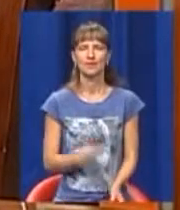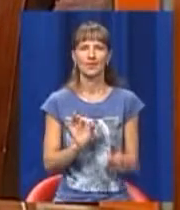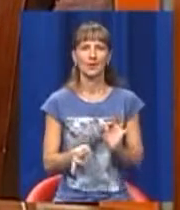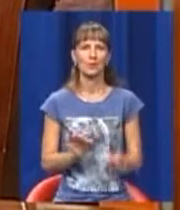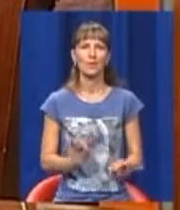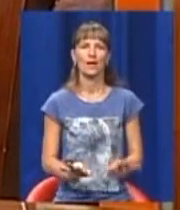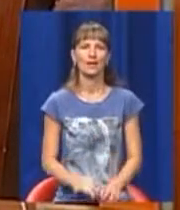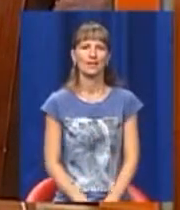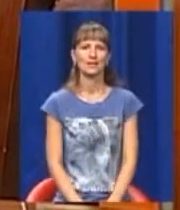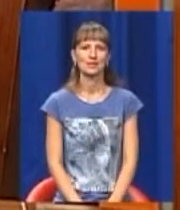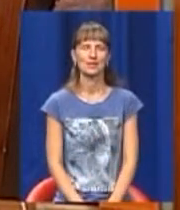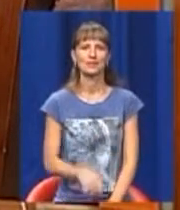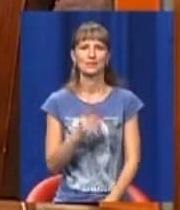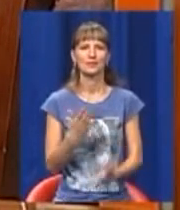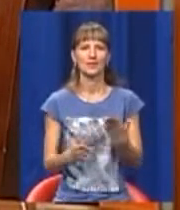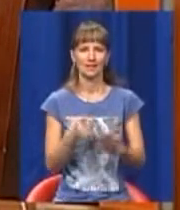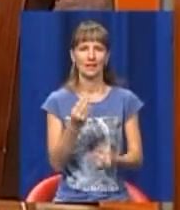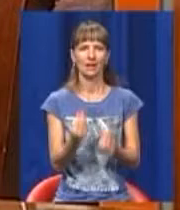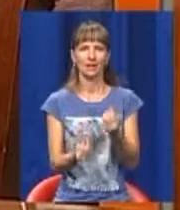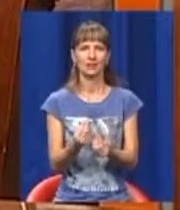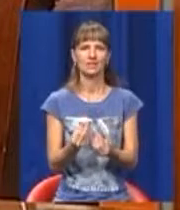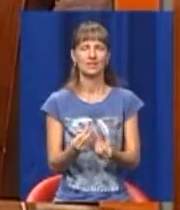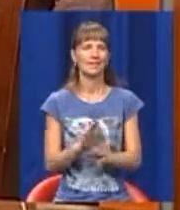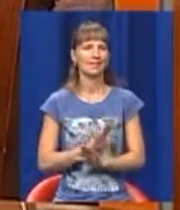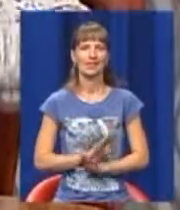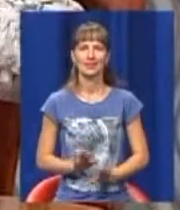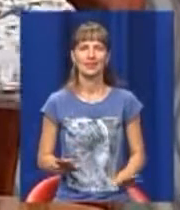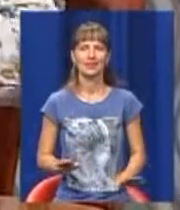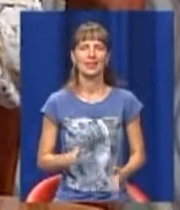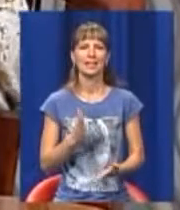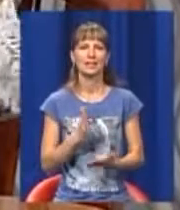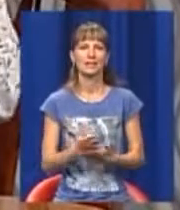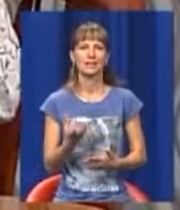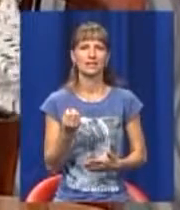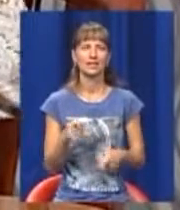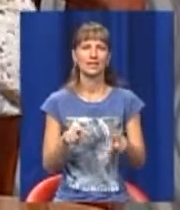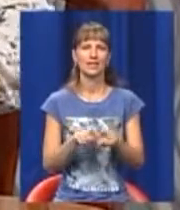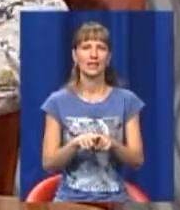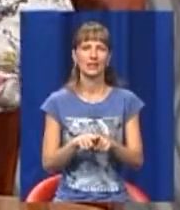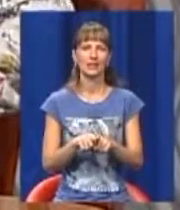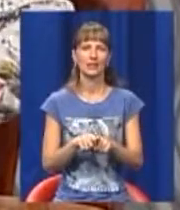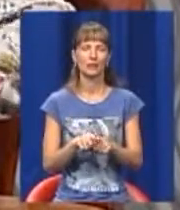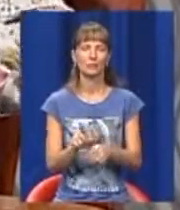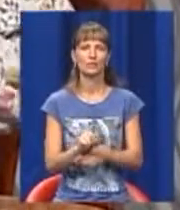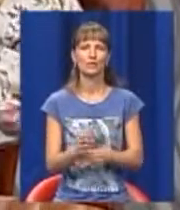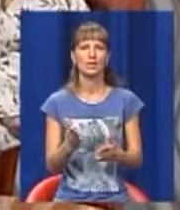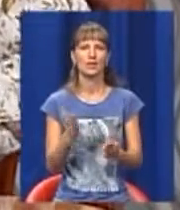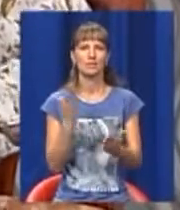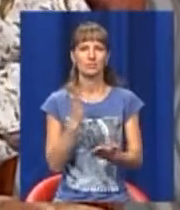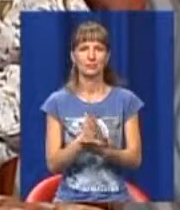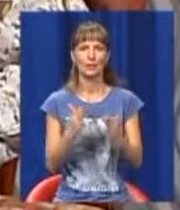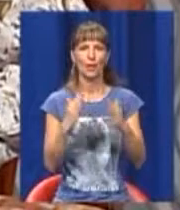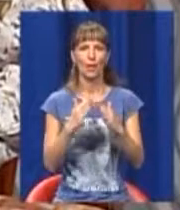Нормально. Нормально? Ти, мабуть, з ними навіть бавився, так? Ні. До речі, є ще такі пацюки, яких тримають вдома